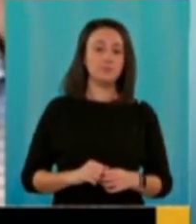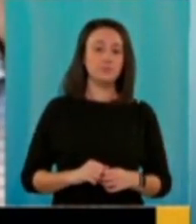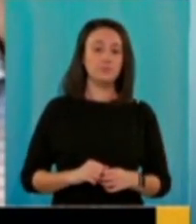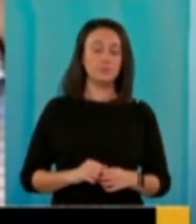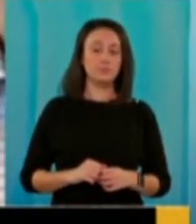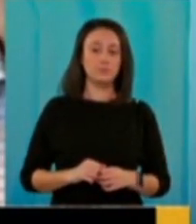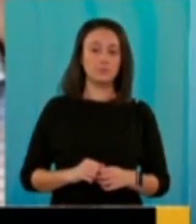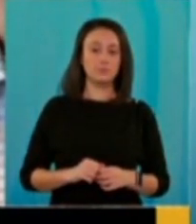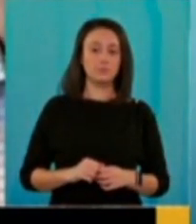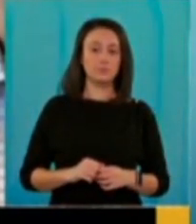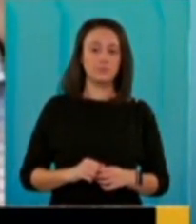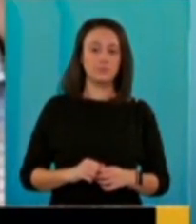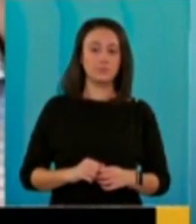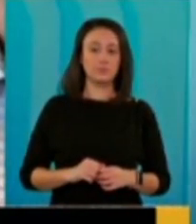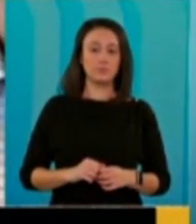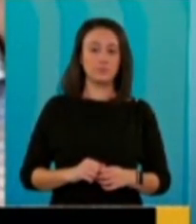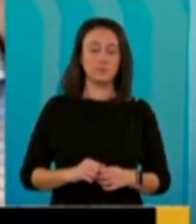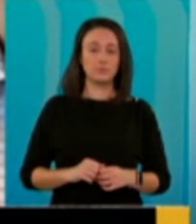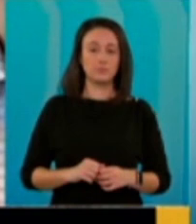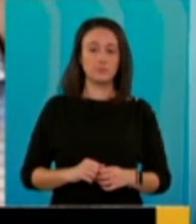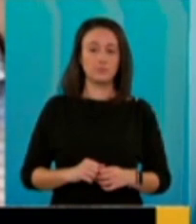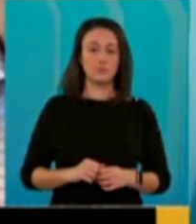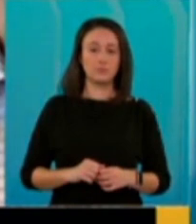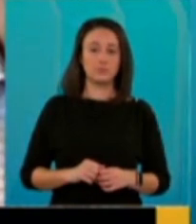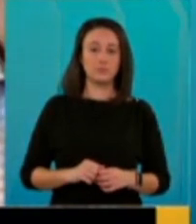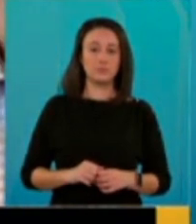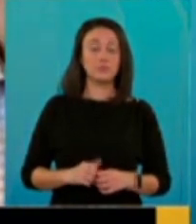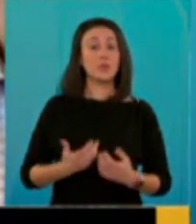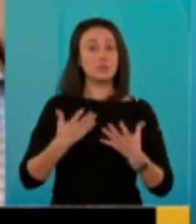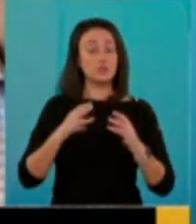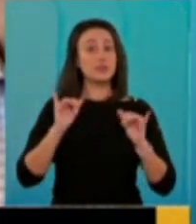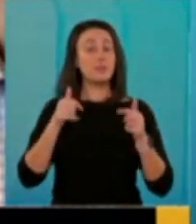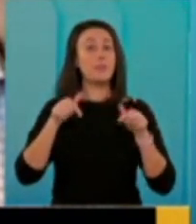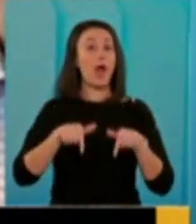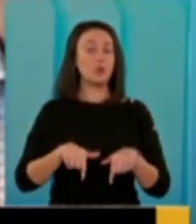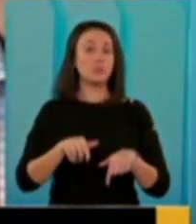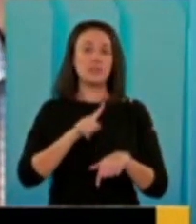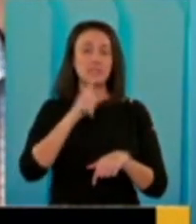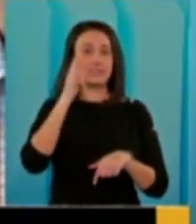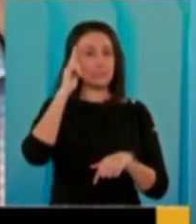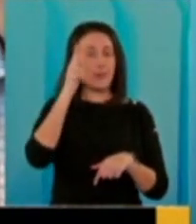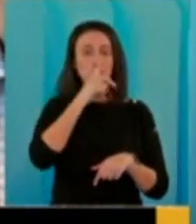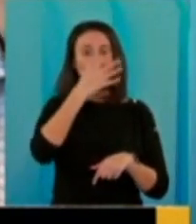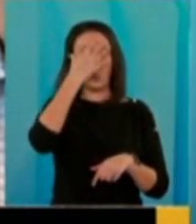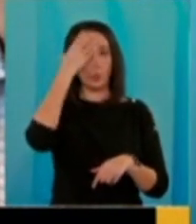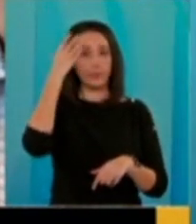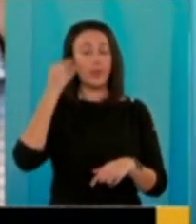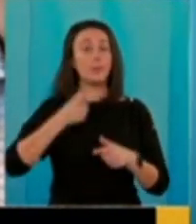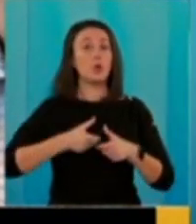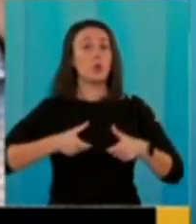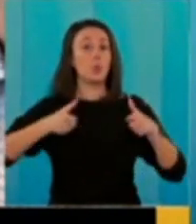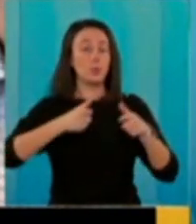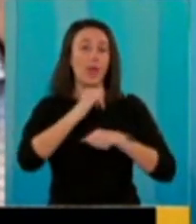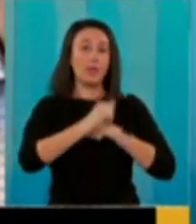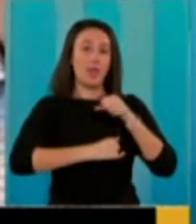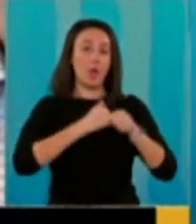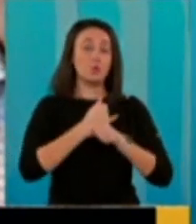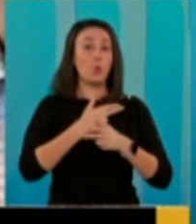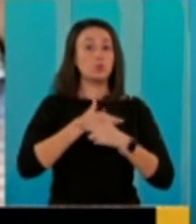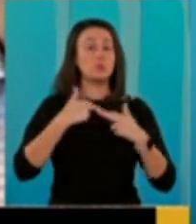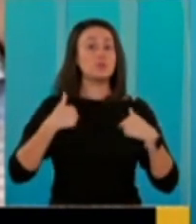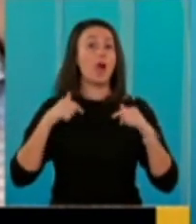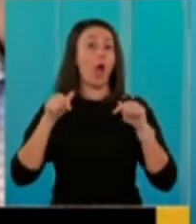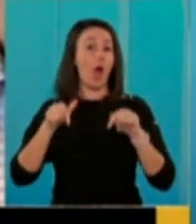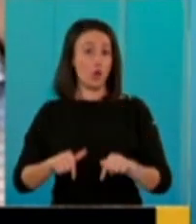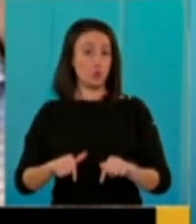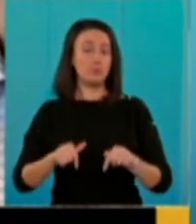instrumentele care există în prezent, pentru că ceea ce se întâmplă acum, pentru să nu uităm că Curtea Internațională de Justiție la ora